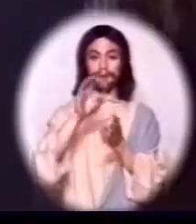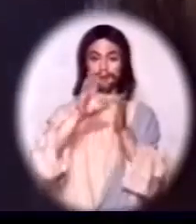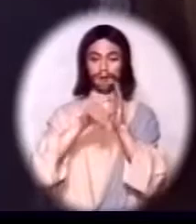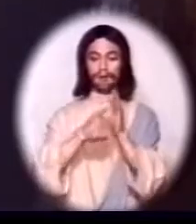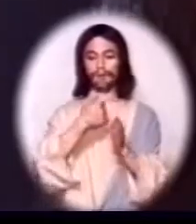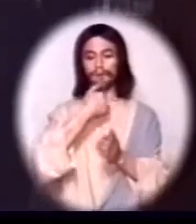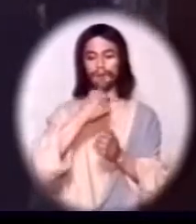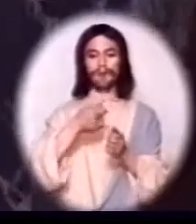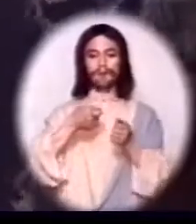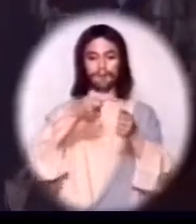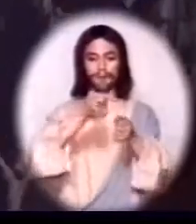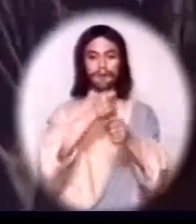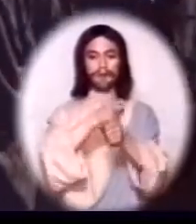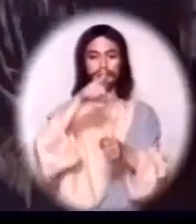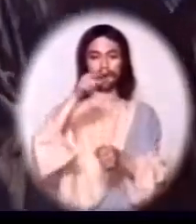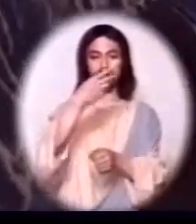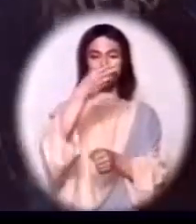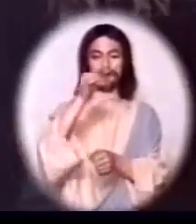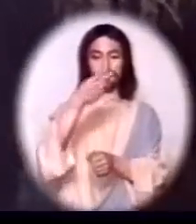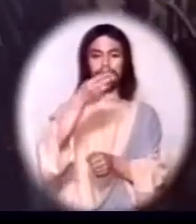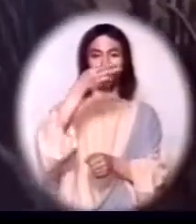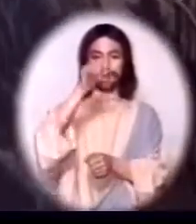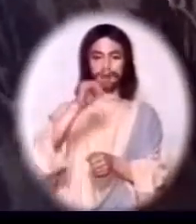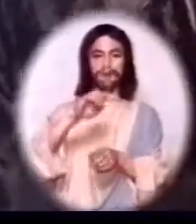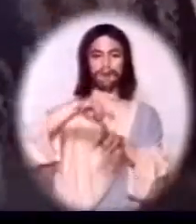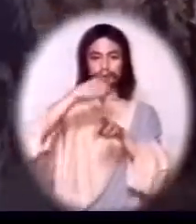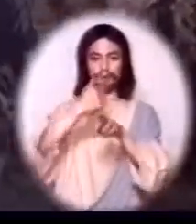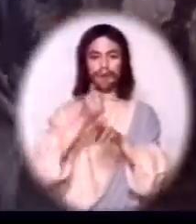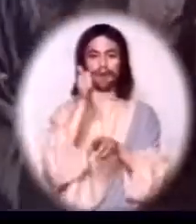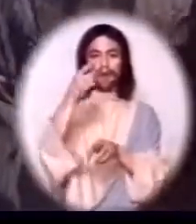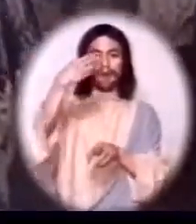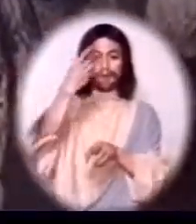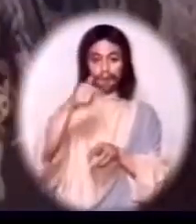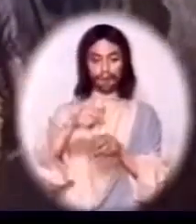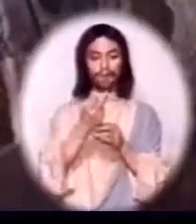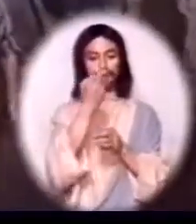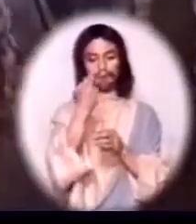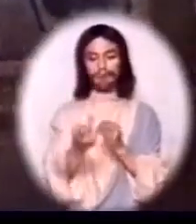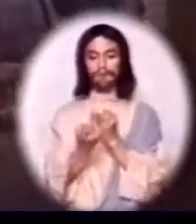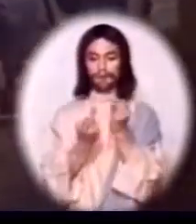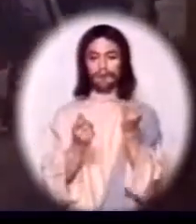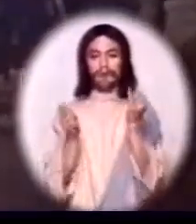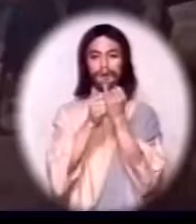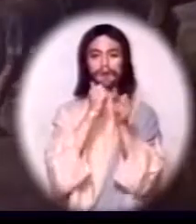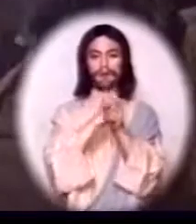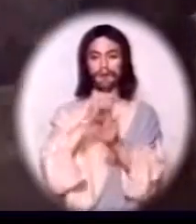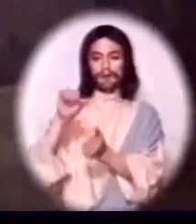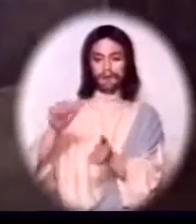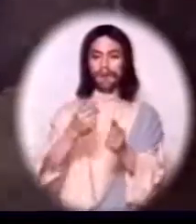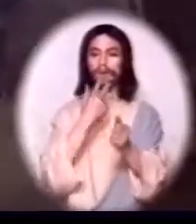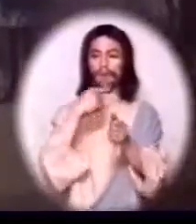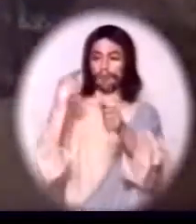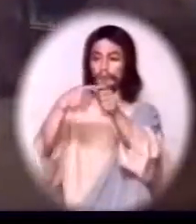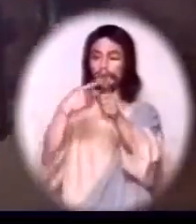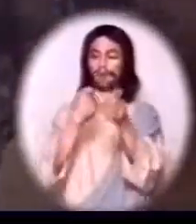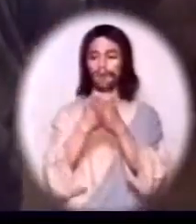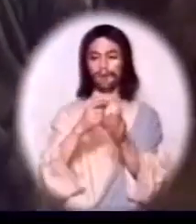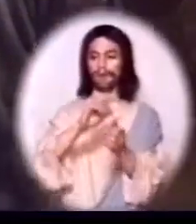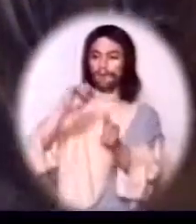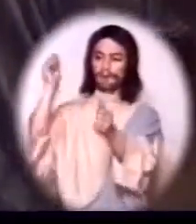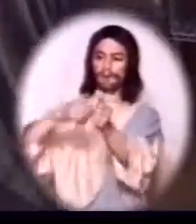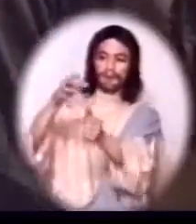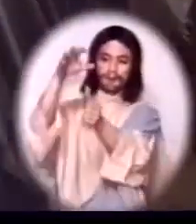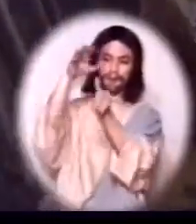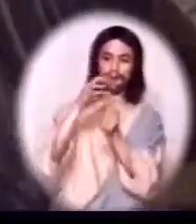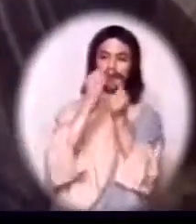그 무렵 로마가 임명한 갈릴리의 통치자 헤롯은 그의 동생 부인과 결혼한 것을 세례 요한이 비난했다는 이유로